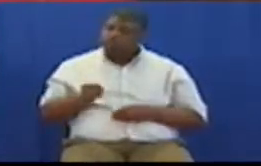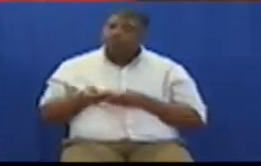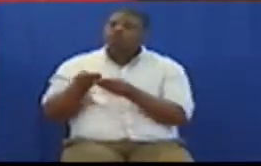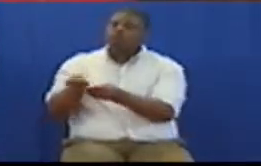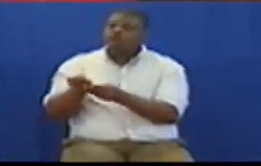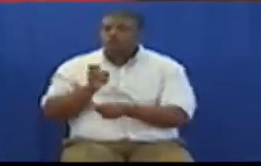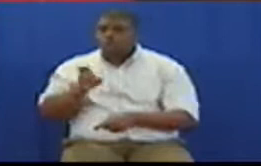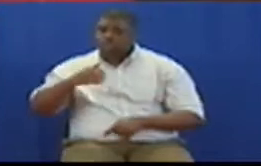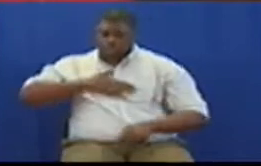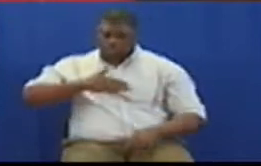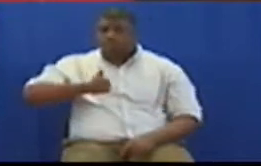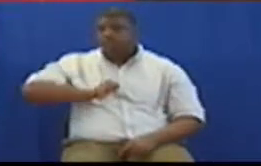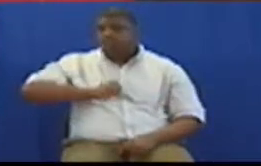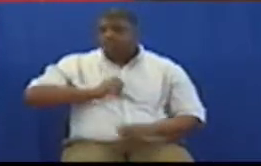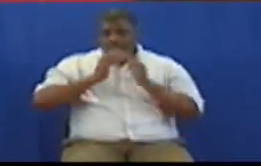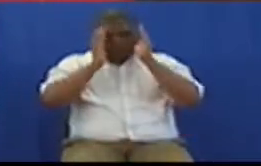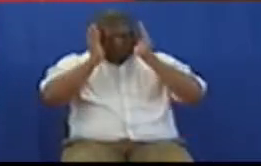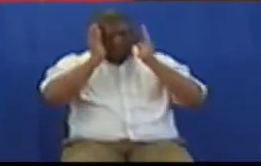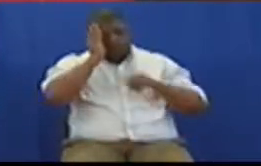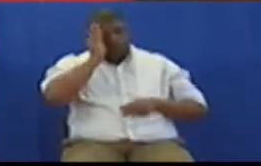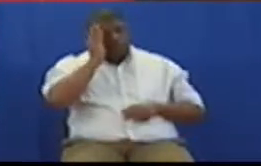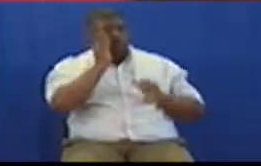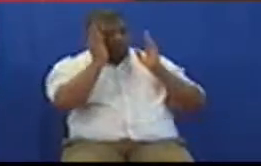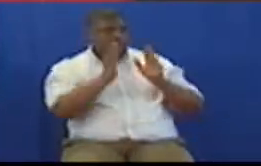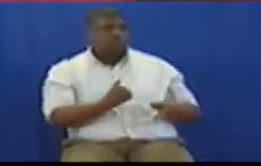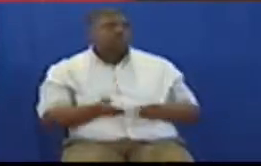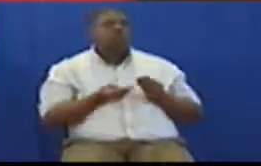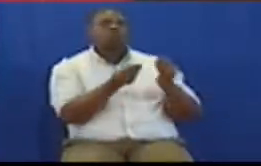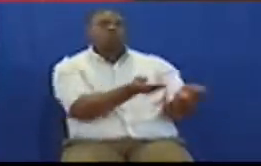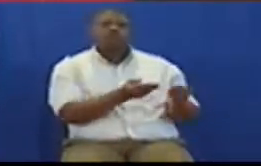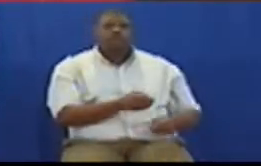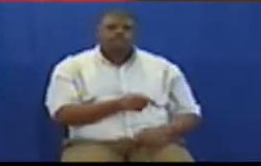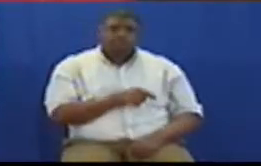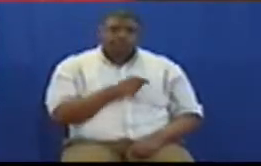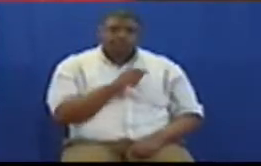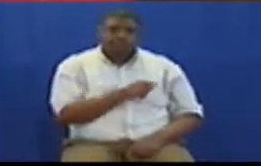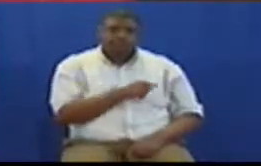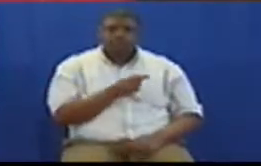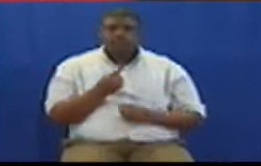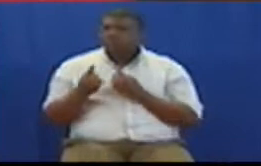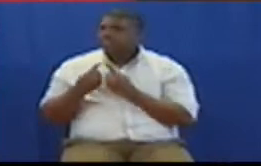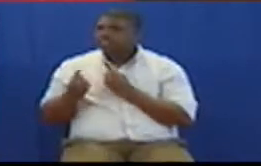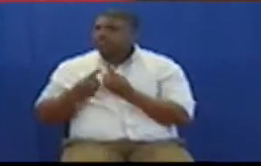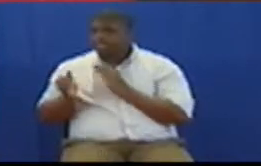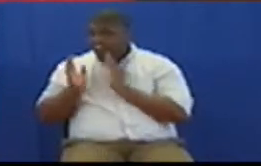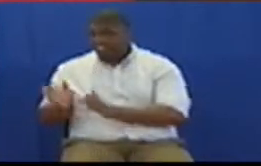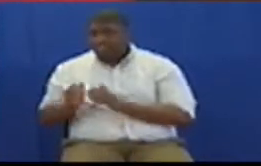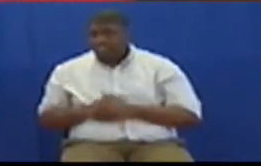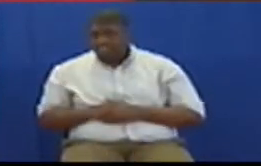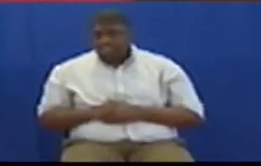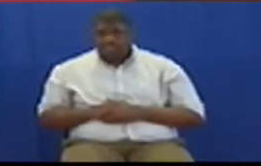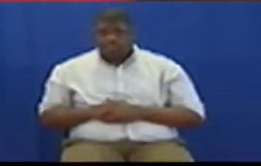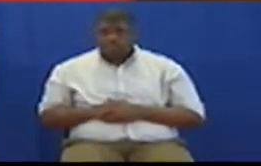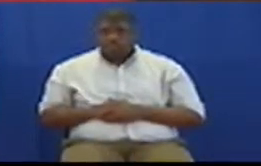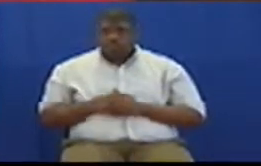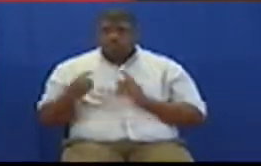binafsi, kwa sababu najua kwamba Mheshimiwa Speaker alikukabidhi hoja ile. Hoja ile Mheshimiwa Bunge ilikuwa inasema hivi: Mheshimiwa Speaker, baada ya